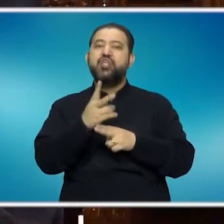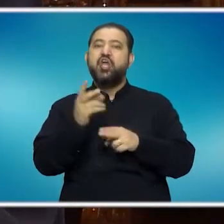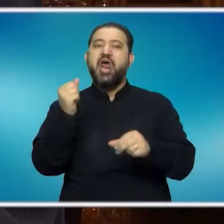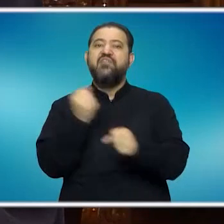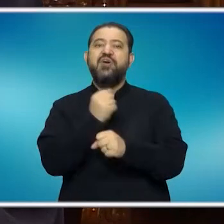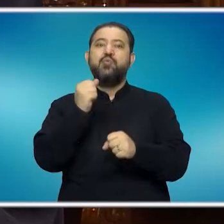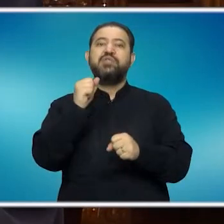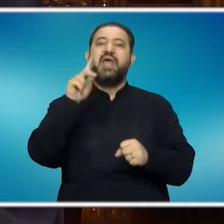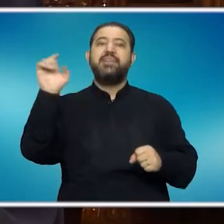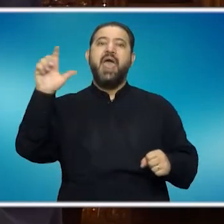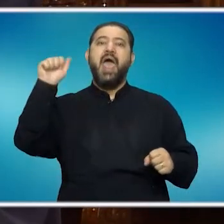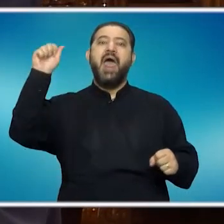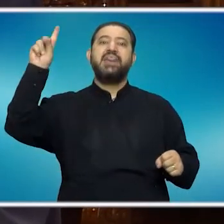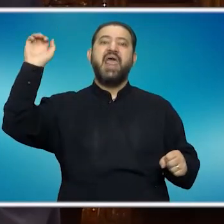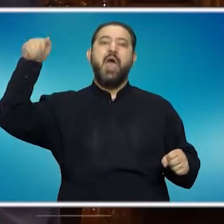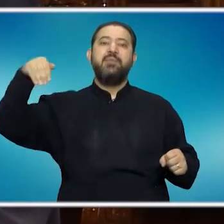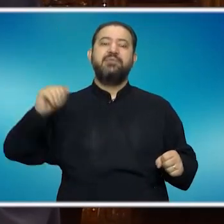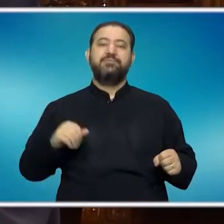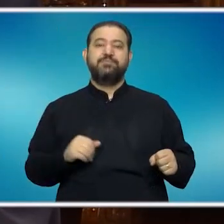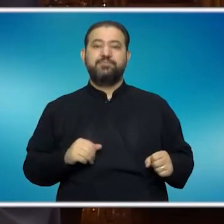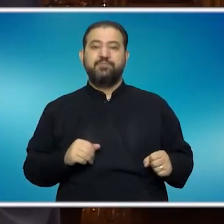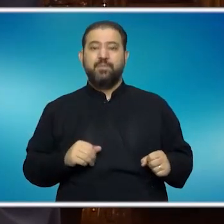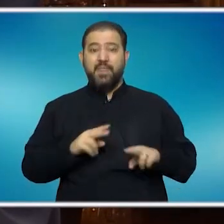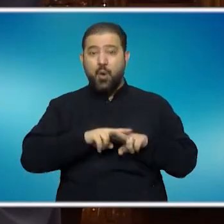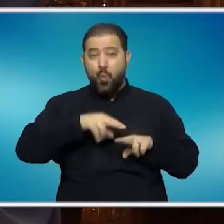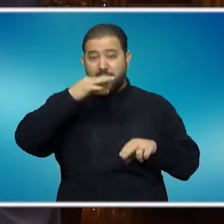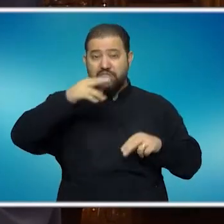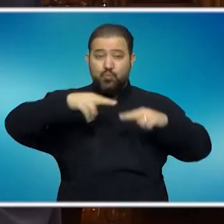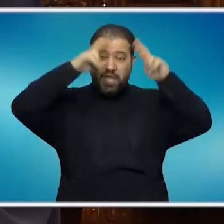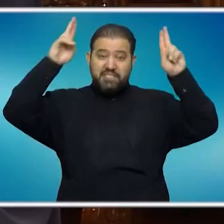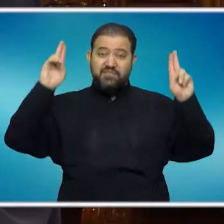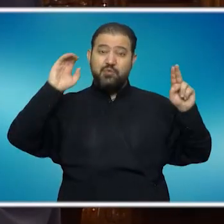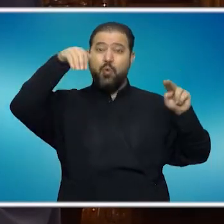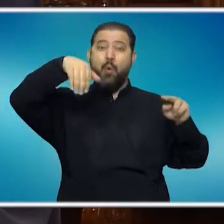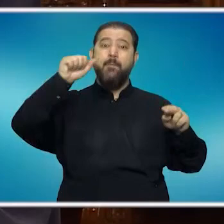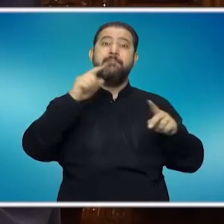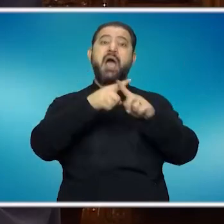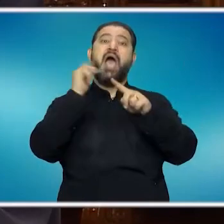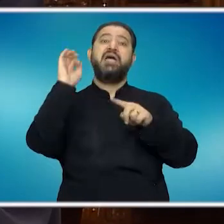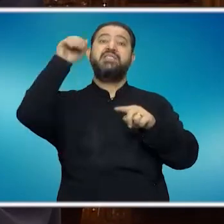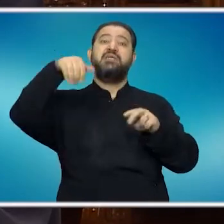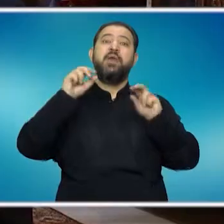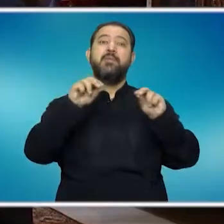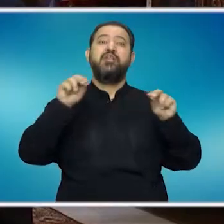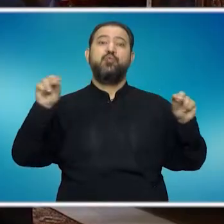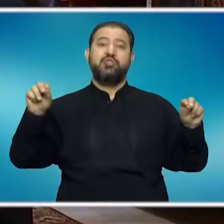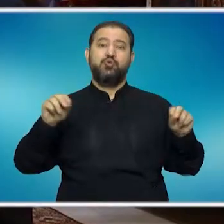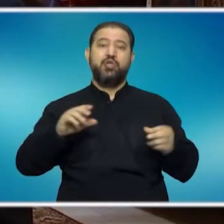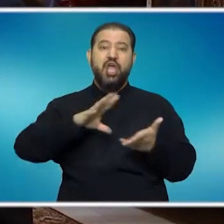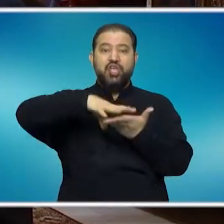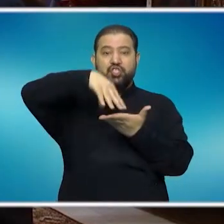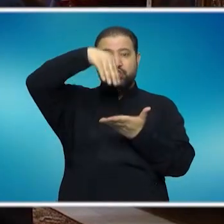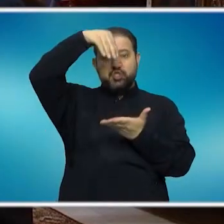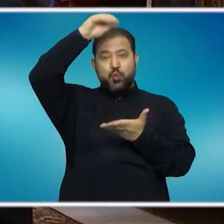sigur, și să antreneze și cosmosul, mișcarea către Dumnezeu. Cum spune Sfântul Maxim Mărturisitorul, și omul, sufletul omului